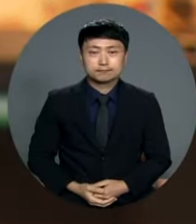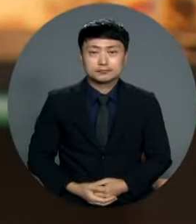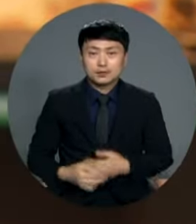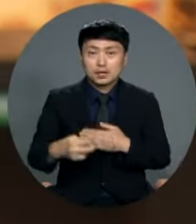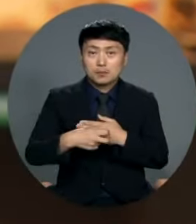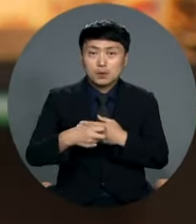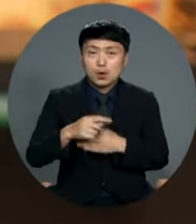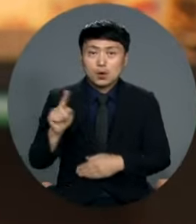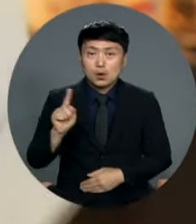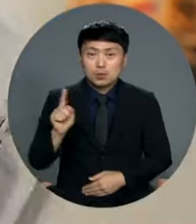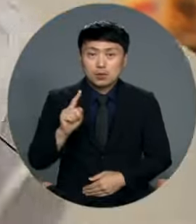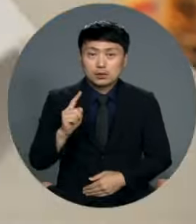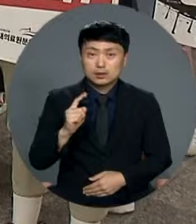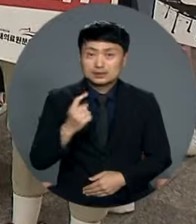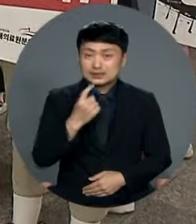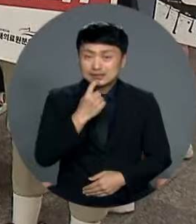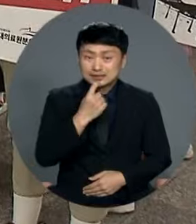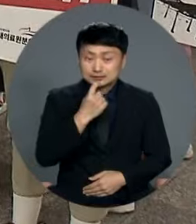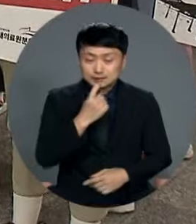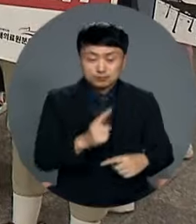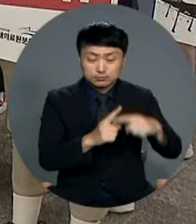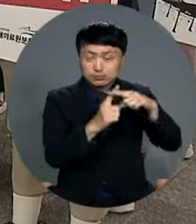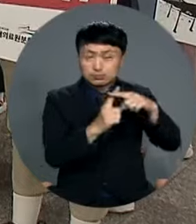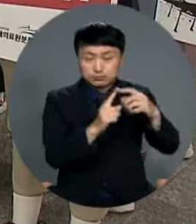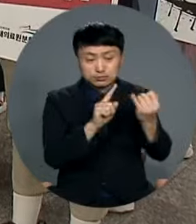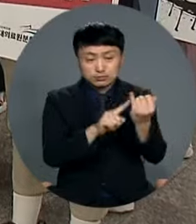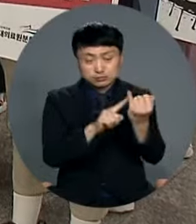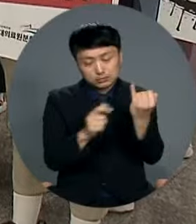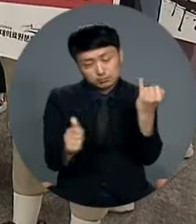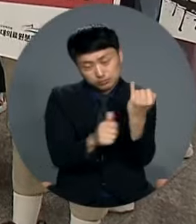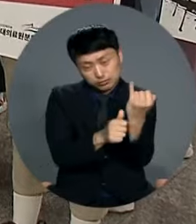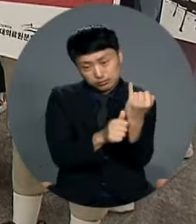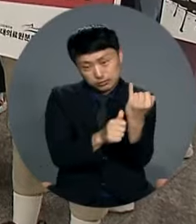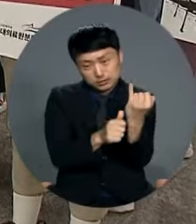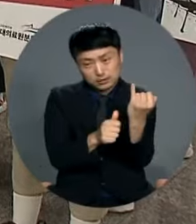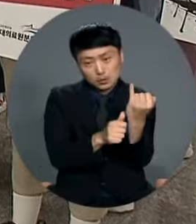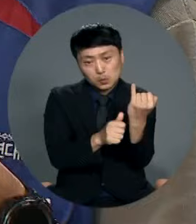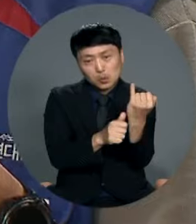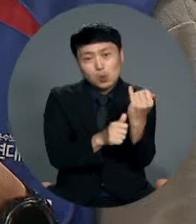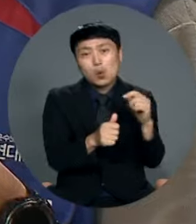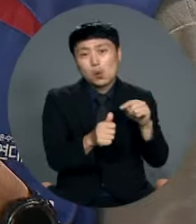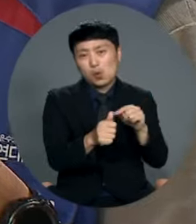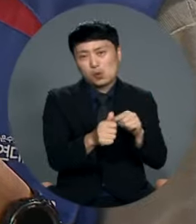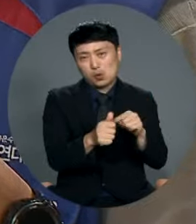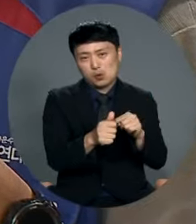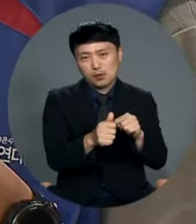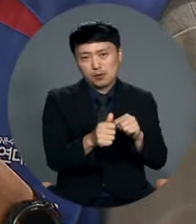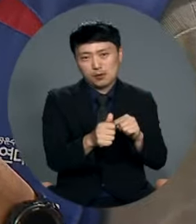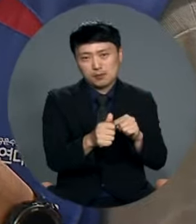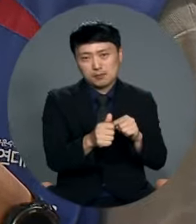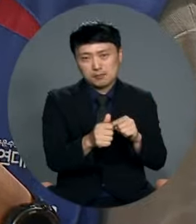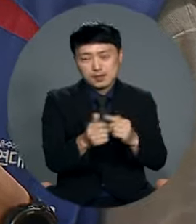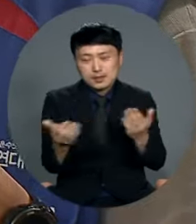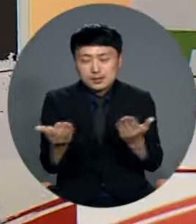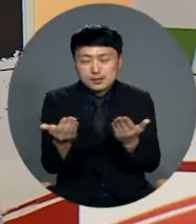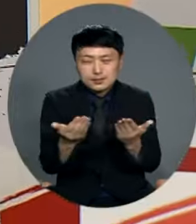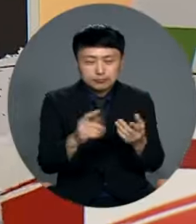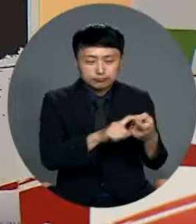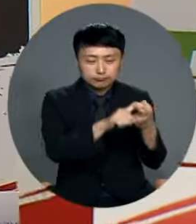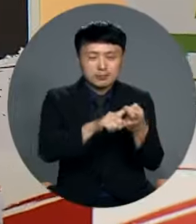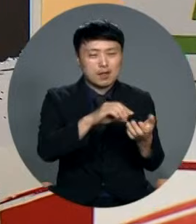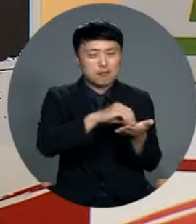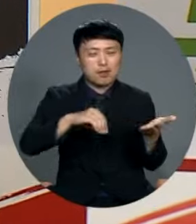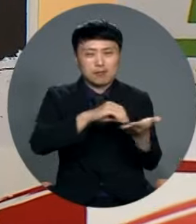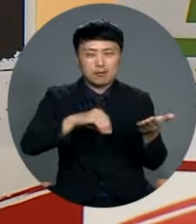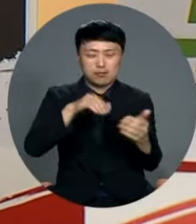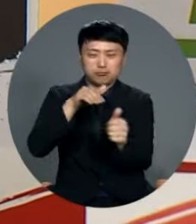병원이 최근 수간호사 아래 책임 간호사 자리를 크게 늘리면서 대상자들에게 노조 탈퇴를 강요하고 있다는